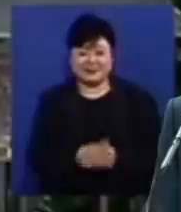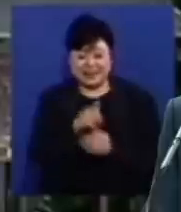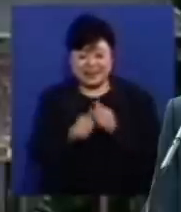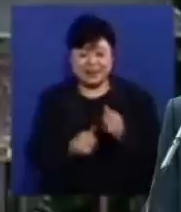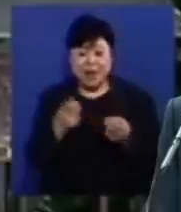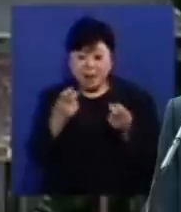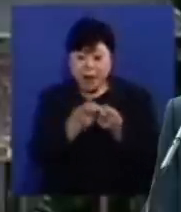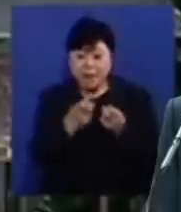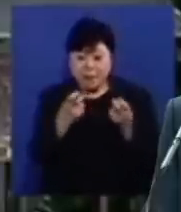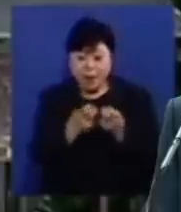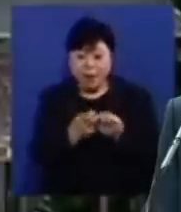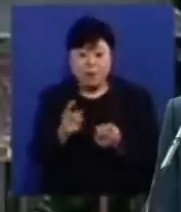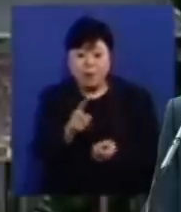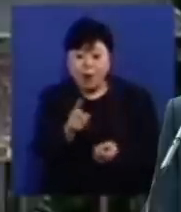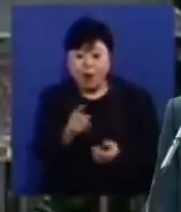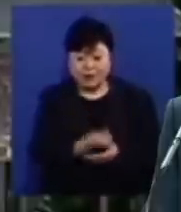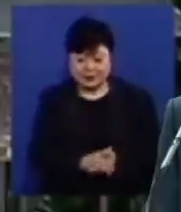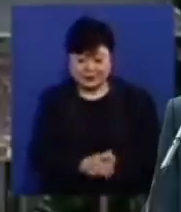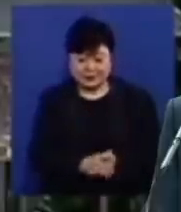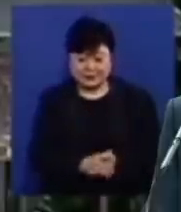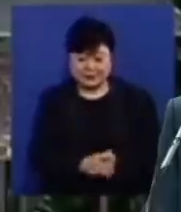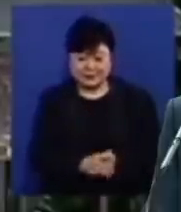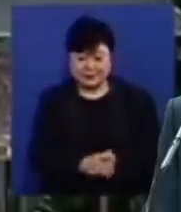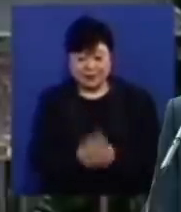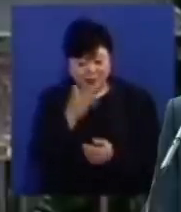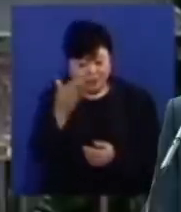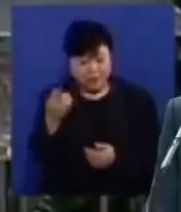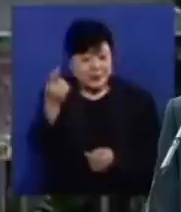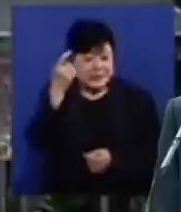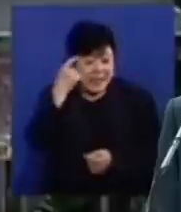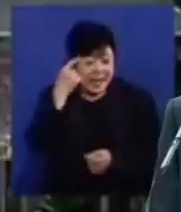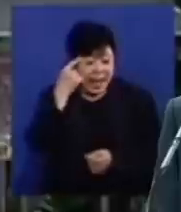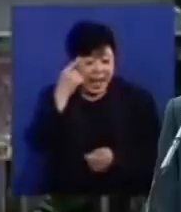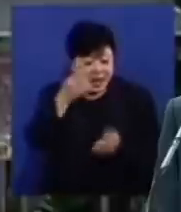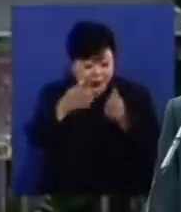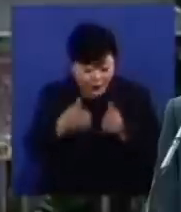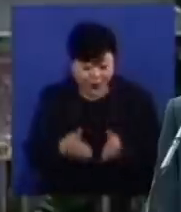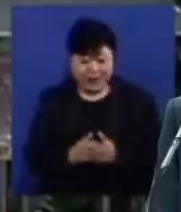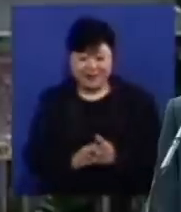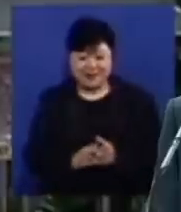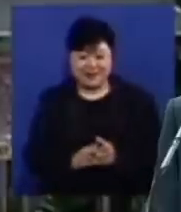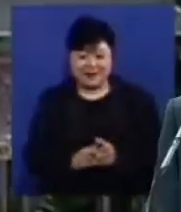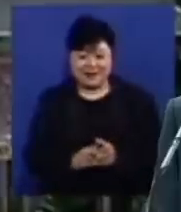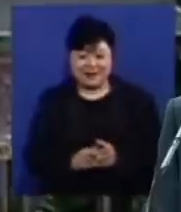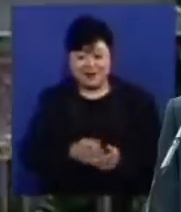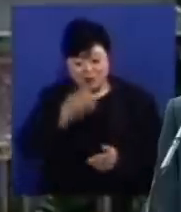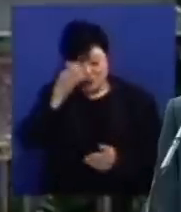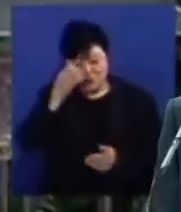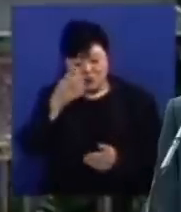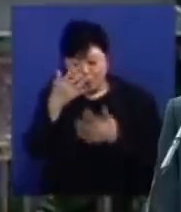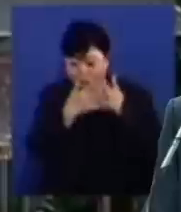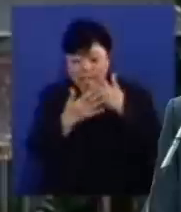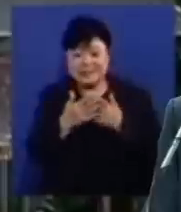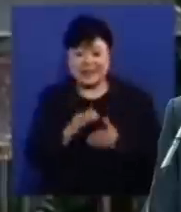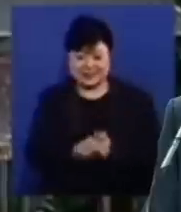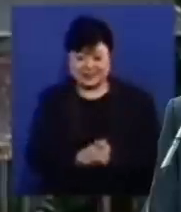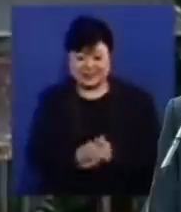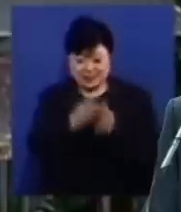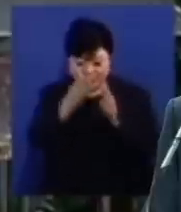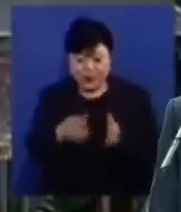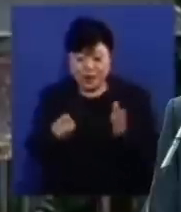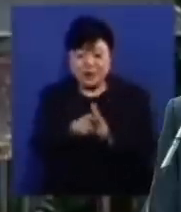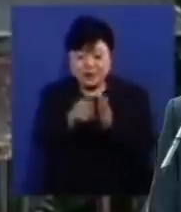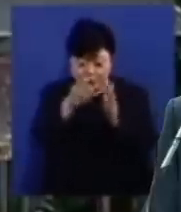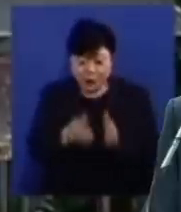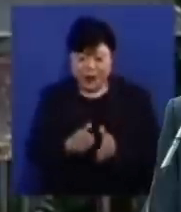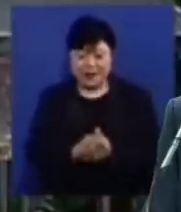하나님의 방법이 바로 여러분의 생각을 통하여 여러분의 꿈과 환상을 통하여 믿음을